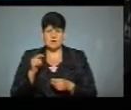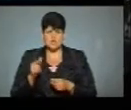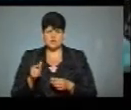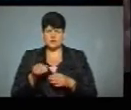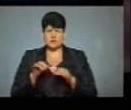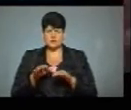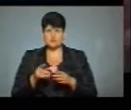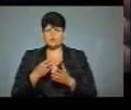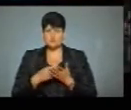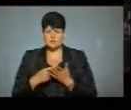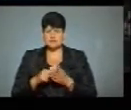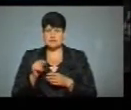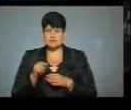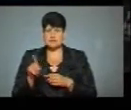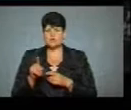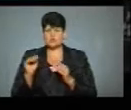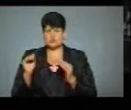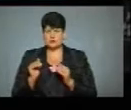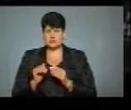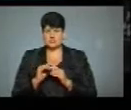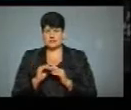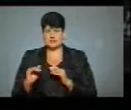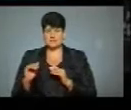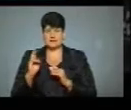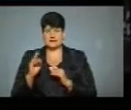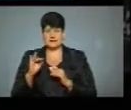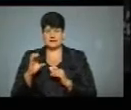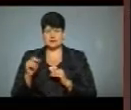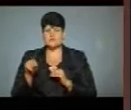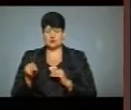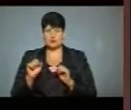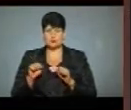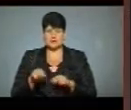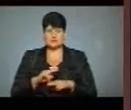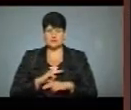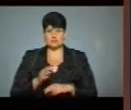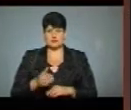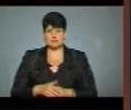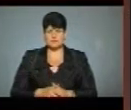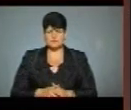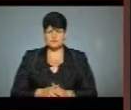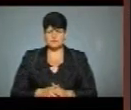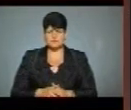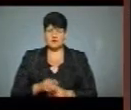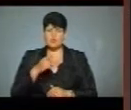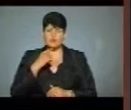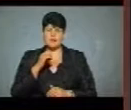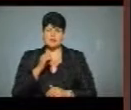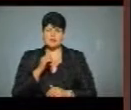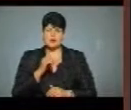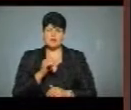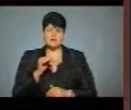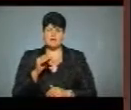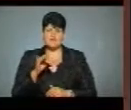свідчить про те, що понижений рівень кисню. Від того могла загинути риба. За словами Едуарда Ференца, винних